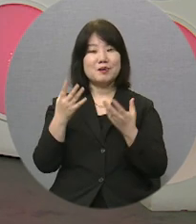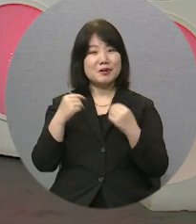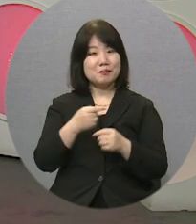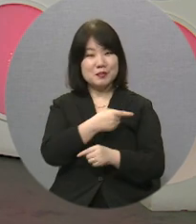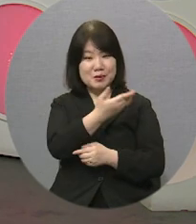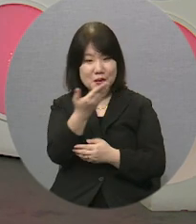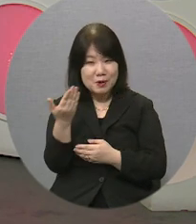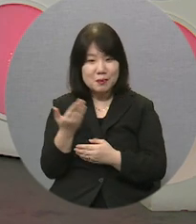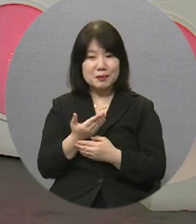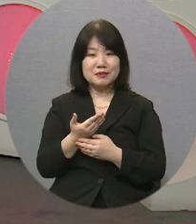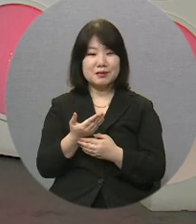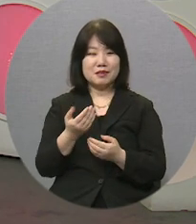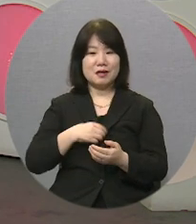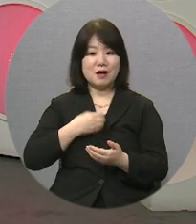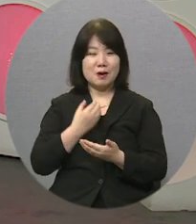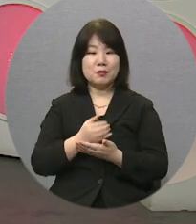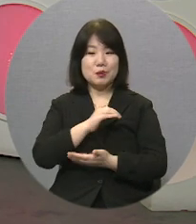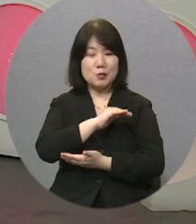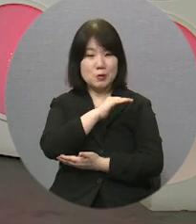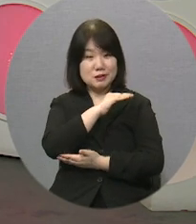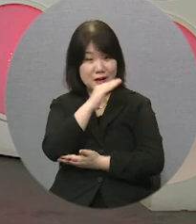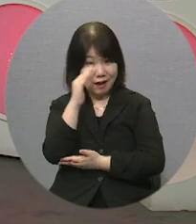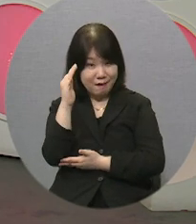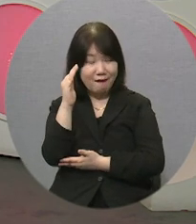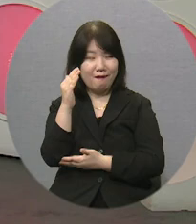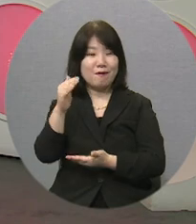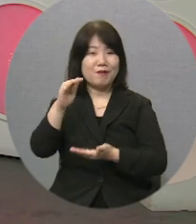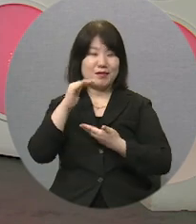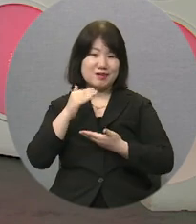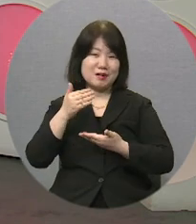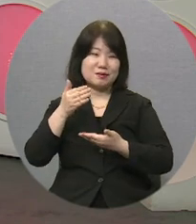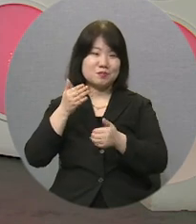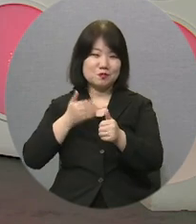감동 사연 복지TV로 이렇게 보내주시기 바랍니다. 기다리고 있겠습니다. 네. 네.